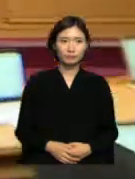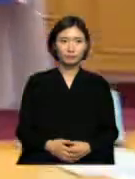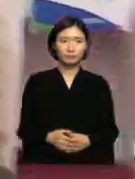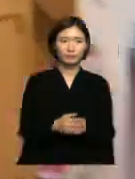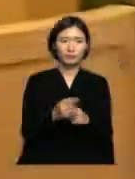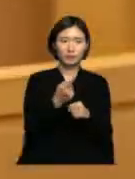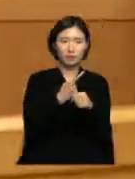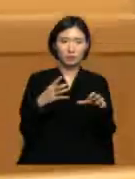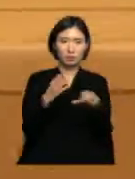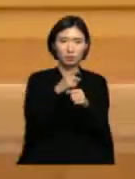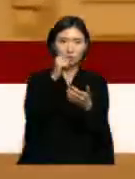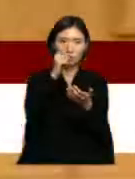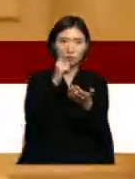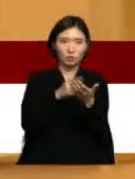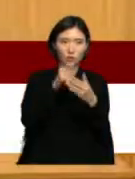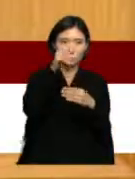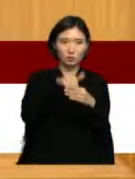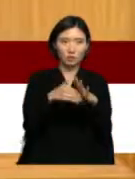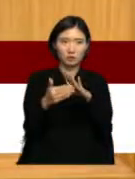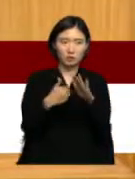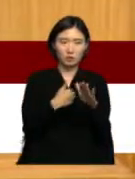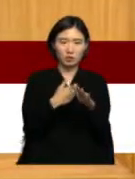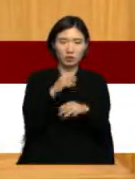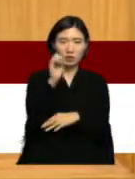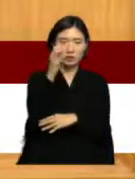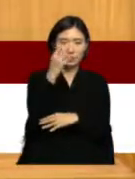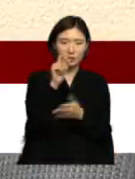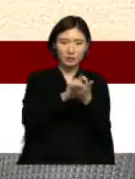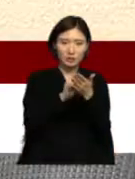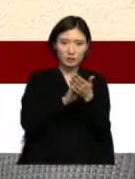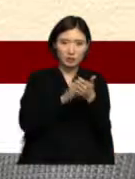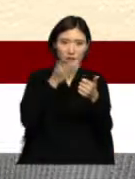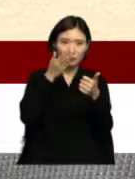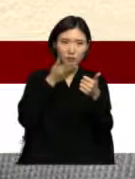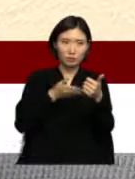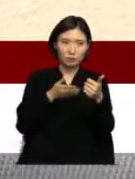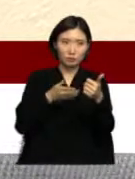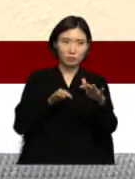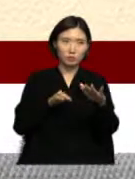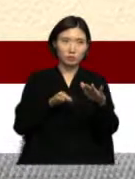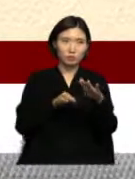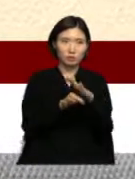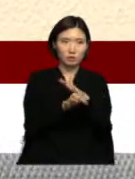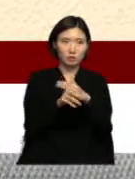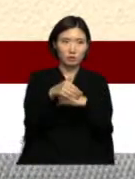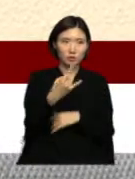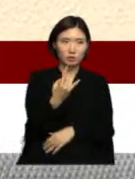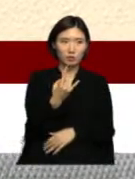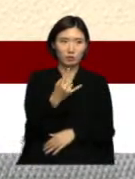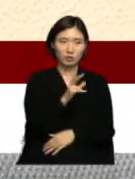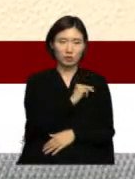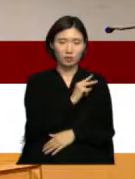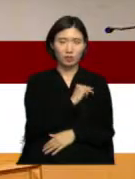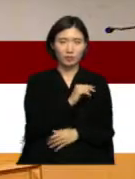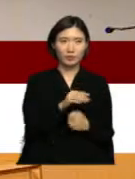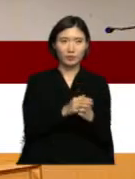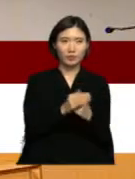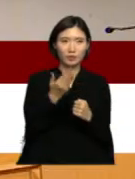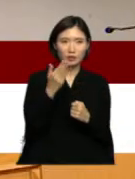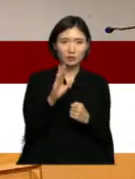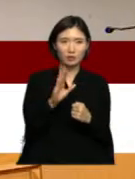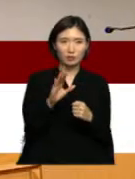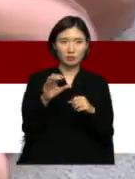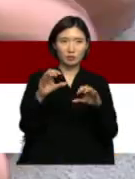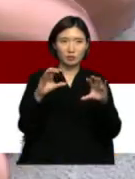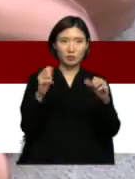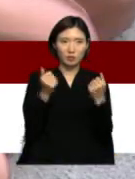지난해 총선을 앞두고 지역지 기자에게 기사를 청탁한 혐의로 구속된 파주시의회 최영실 전 의원. 하지만 의정비